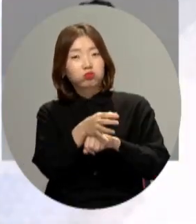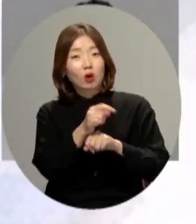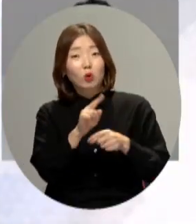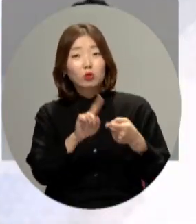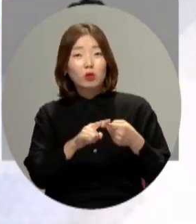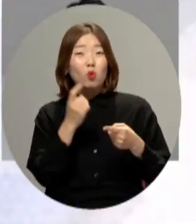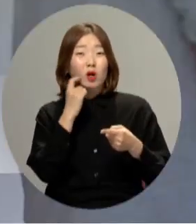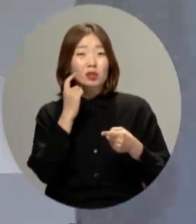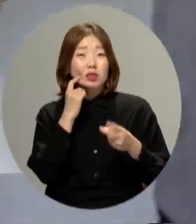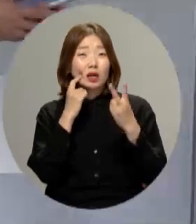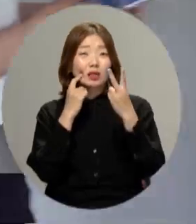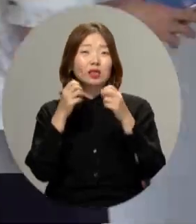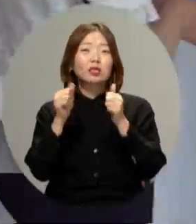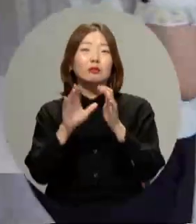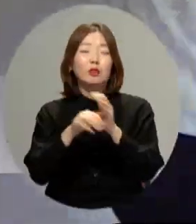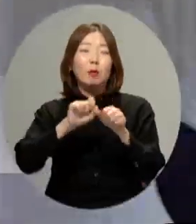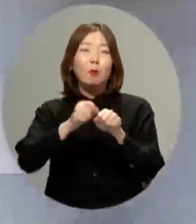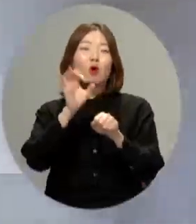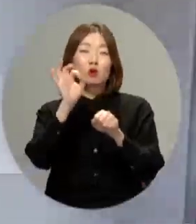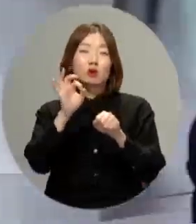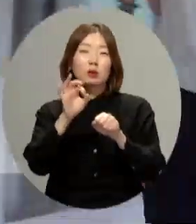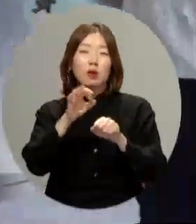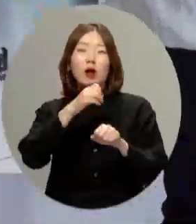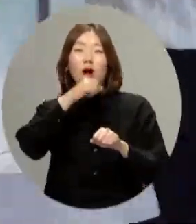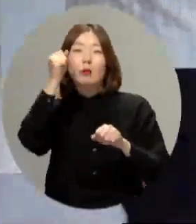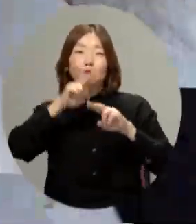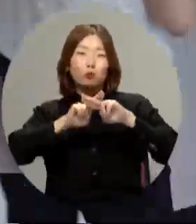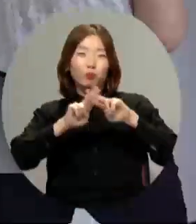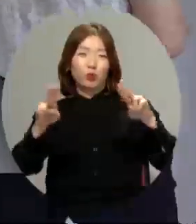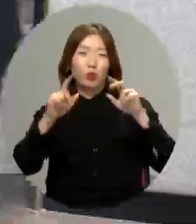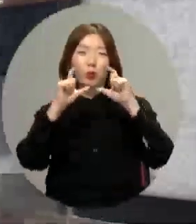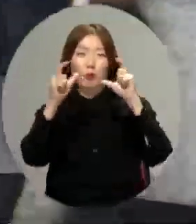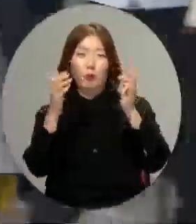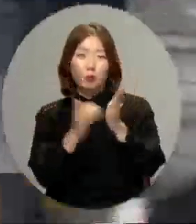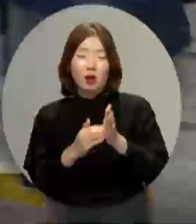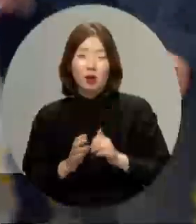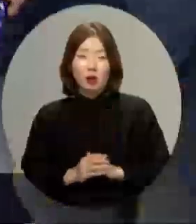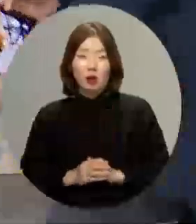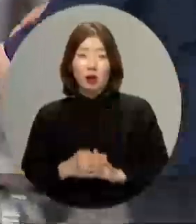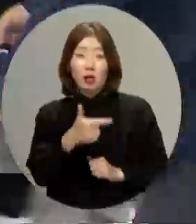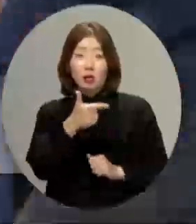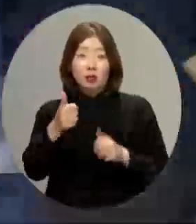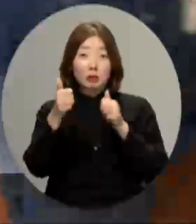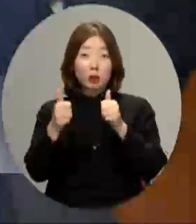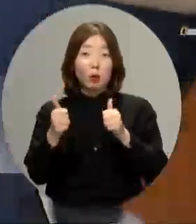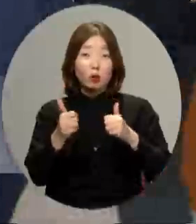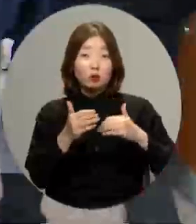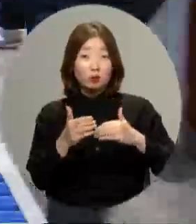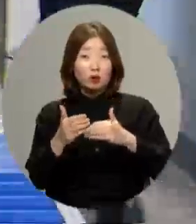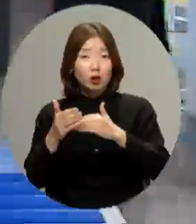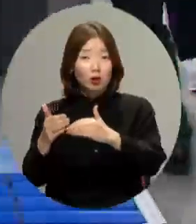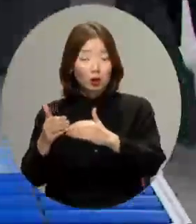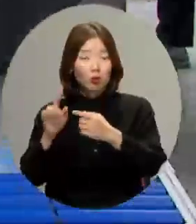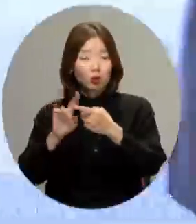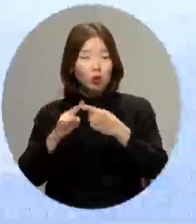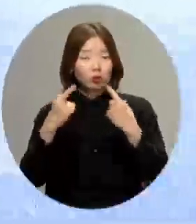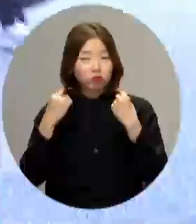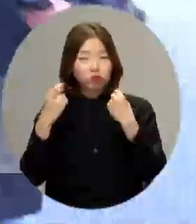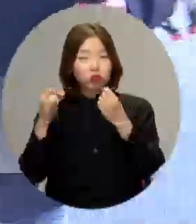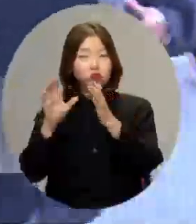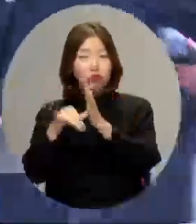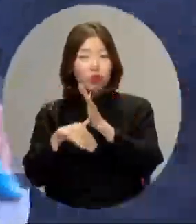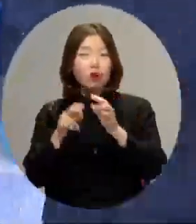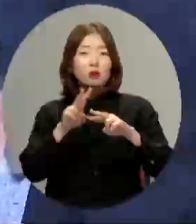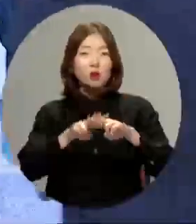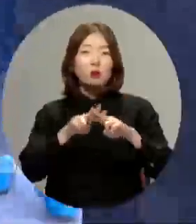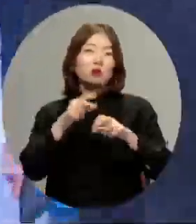제기했다. 2심에서 벌금 1,000만 원에 당선 무효형이 선고됐기 때문. 대법원까지도 지금의 형량이 유지된다면 정읍